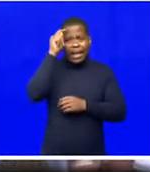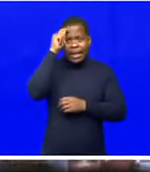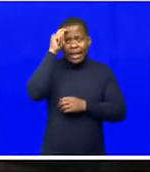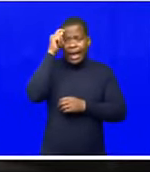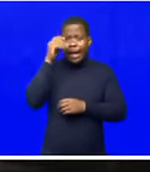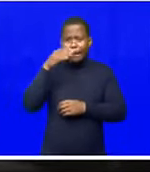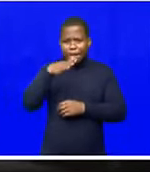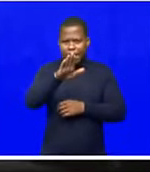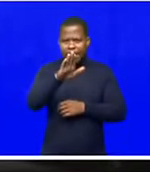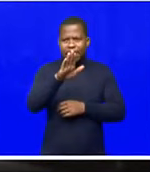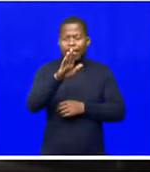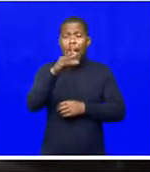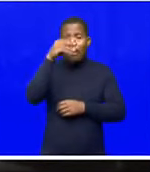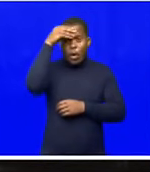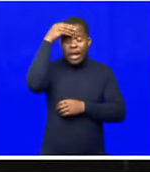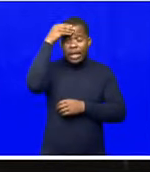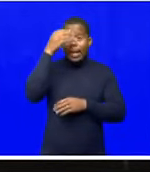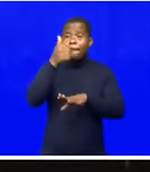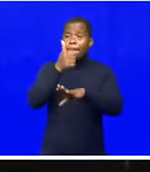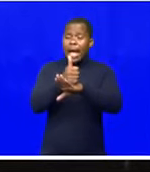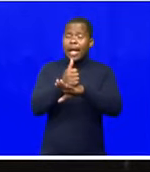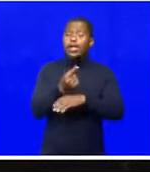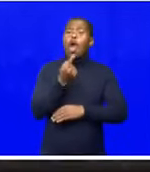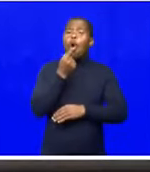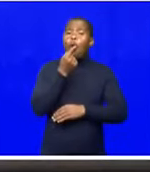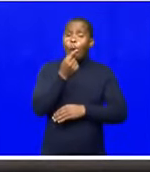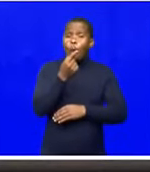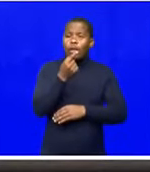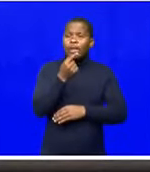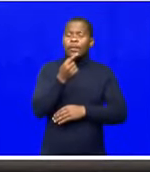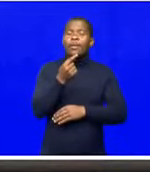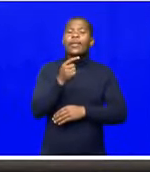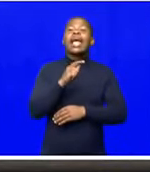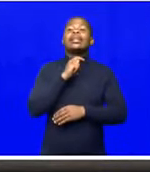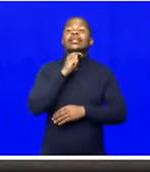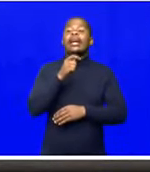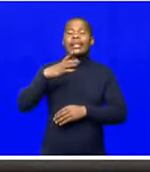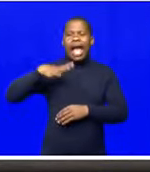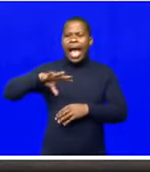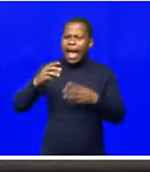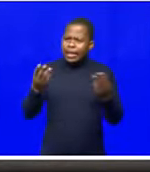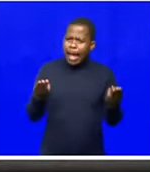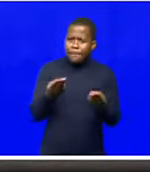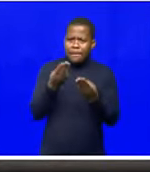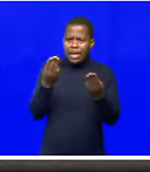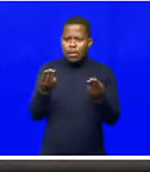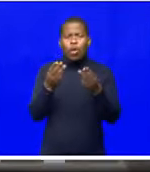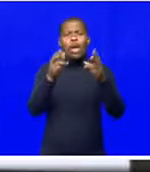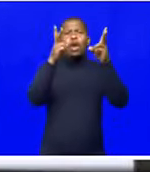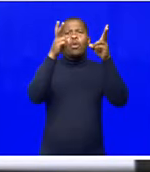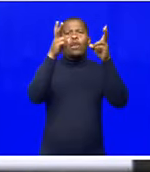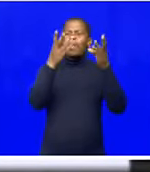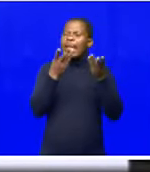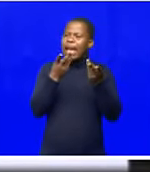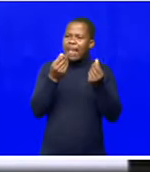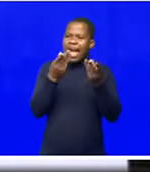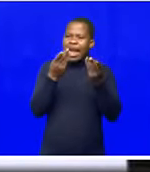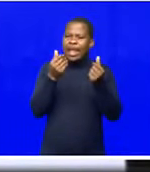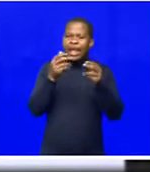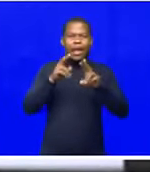uthi bantfu abacaphele bangethembi muntfu ngemali yabo. Dlamini uthi bantfu